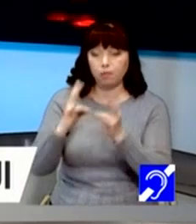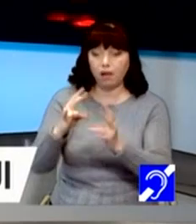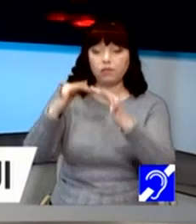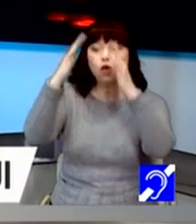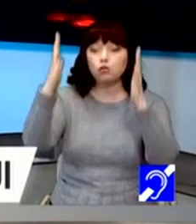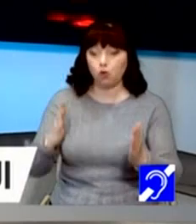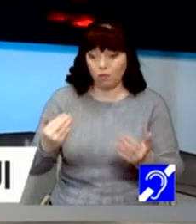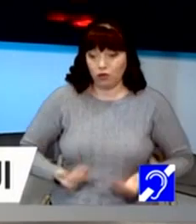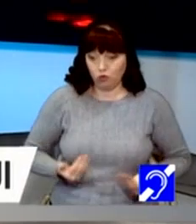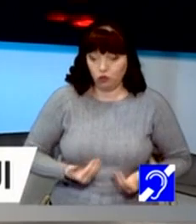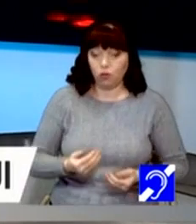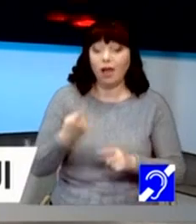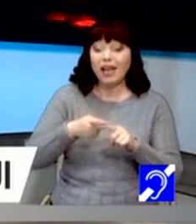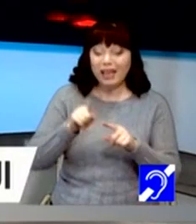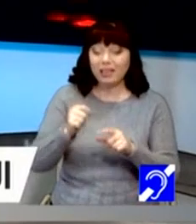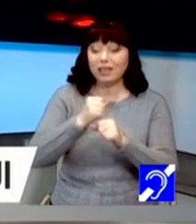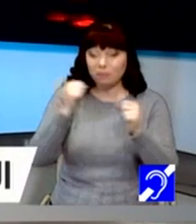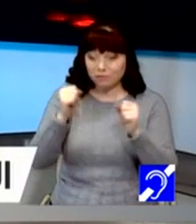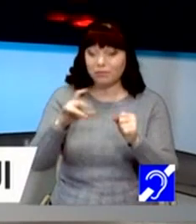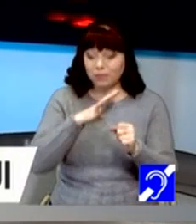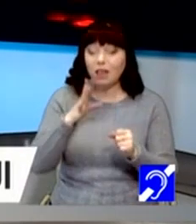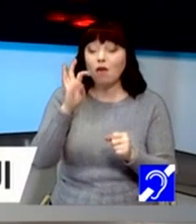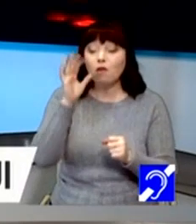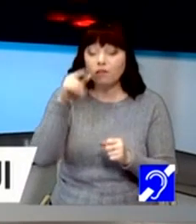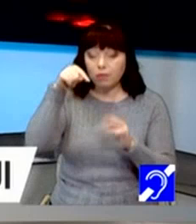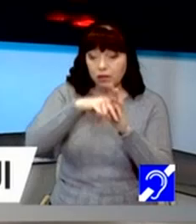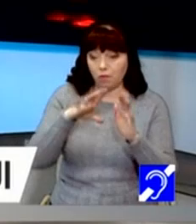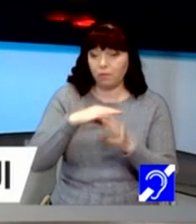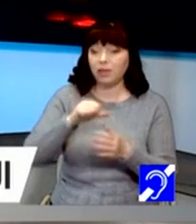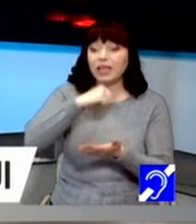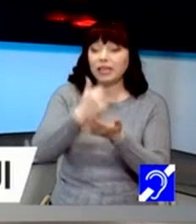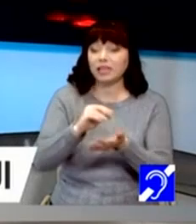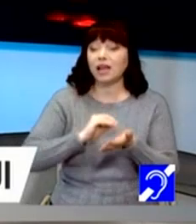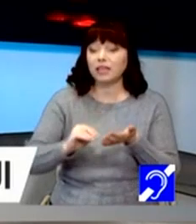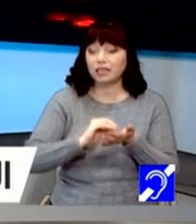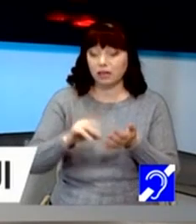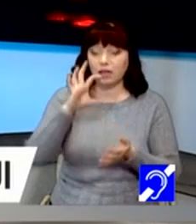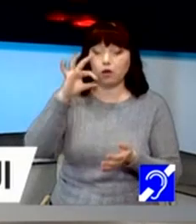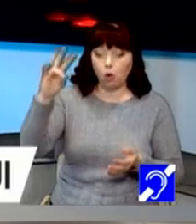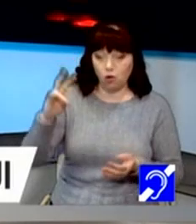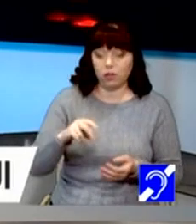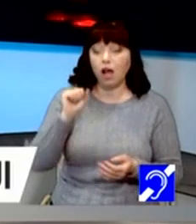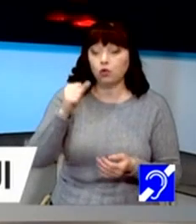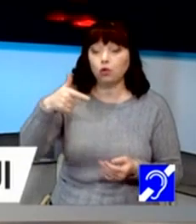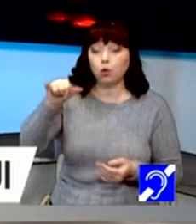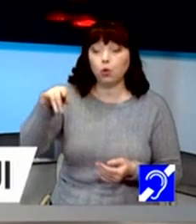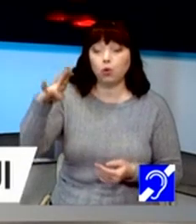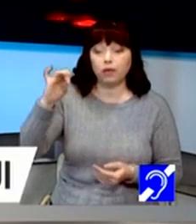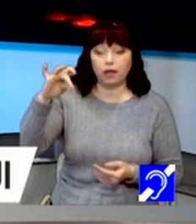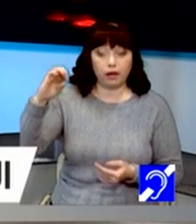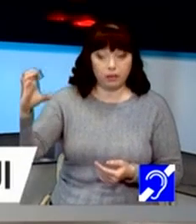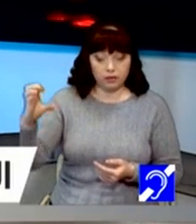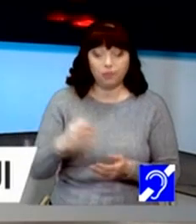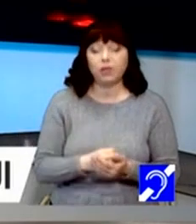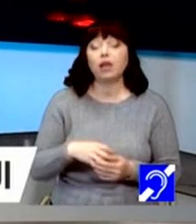Atacul a avut loc în timp ce acolo se afla si secretarul general al ONU Antonio guterres shoping ce vă armată continuă în forță